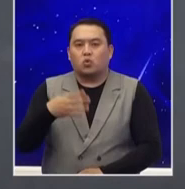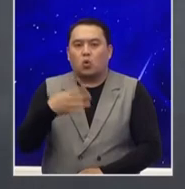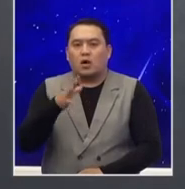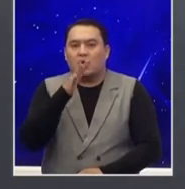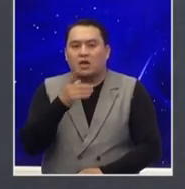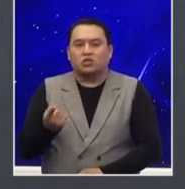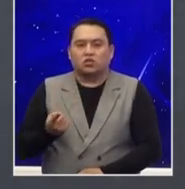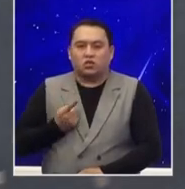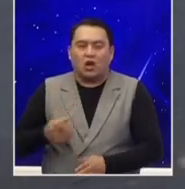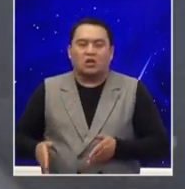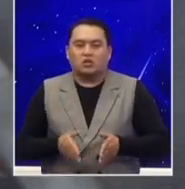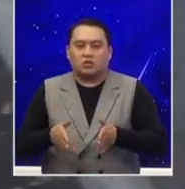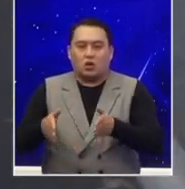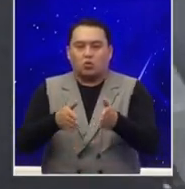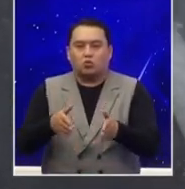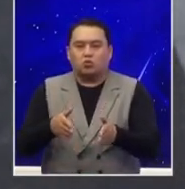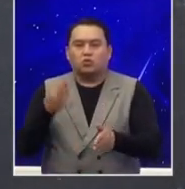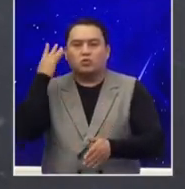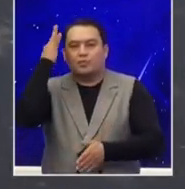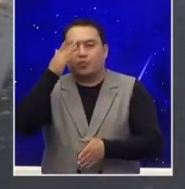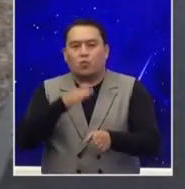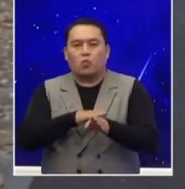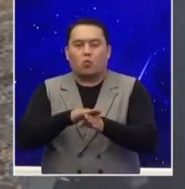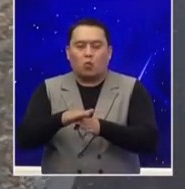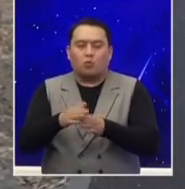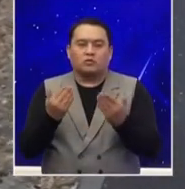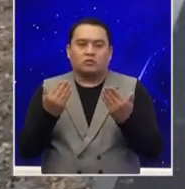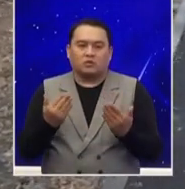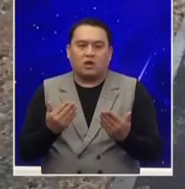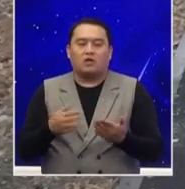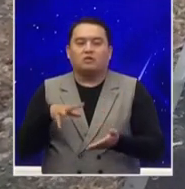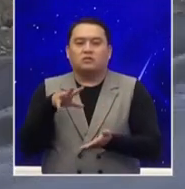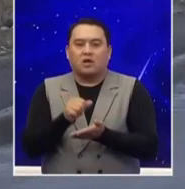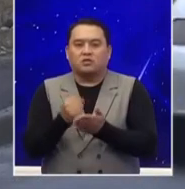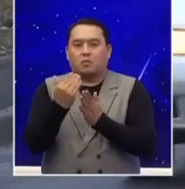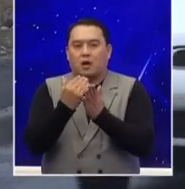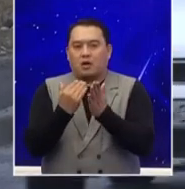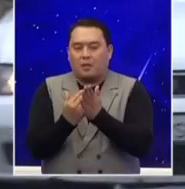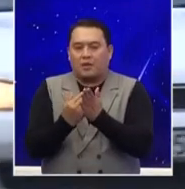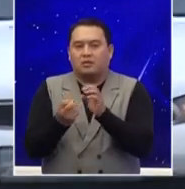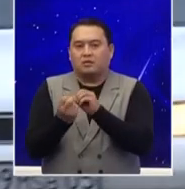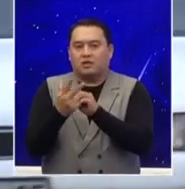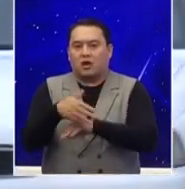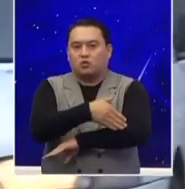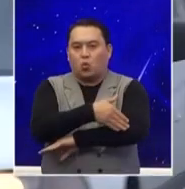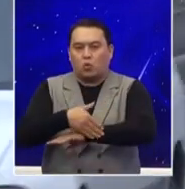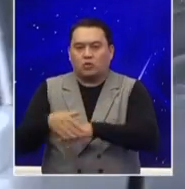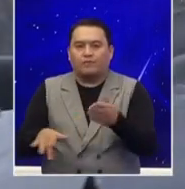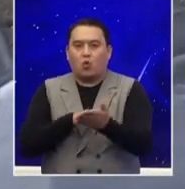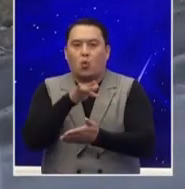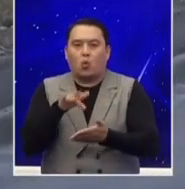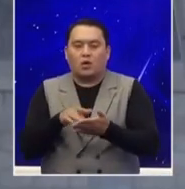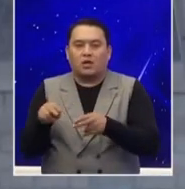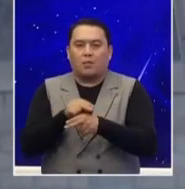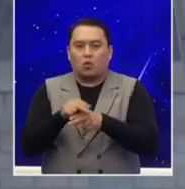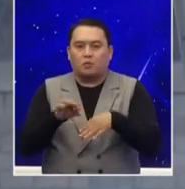ремонта дорог жители текели исполнить давнюю мечту местных автомобилистов помогла дорожная карта занятости сразу 13 улиц города проходит в этом году